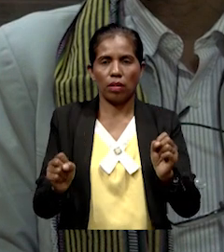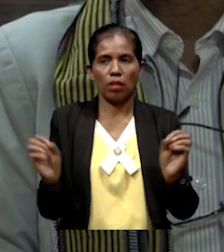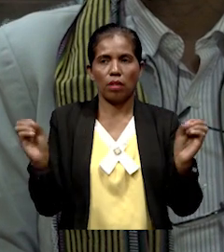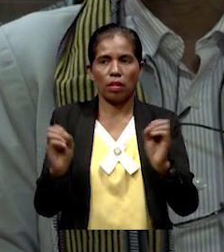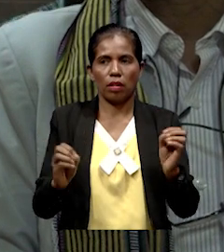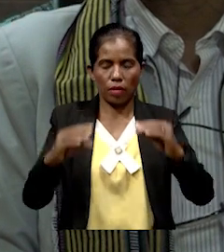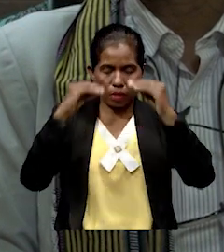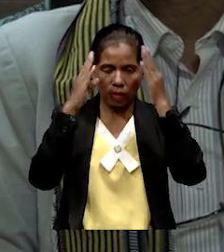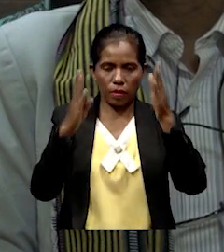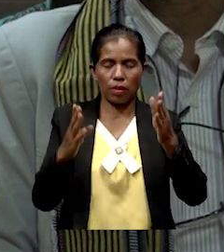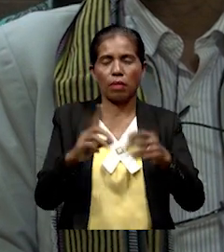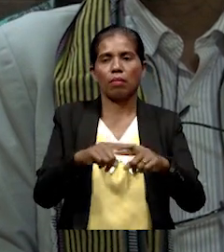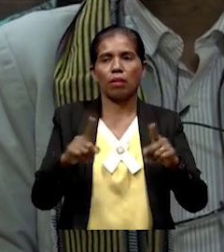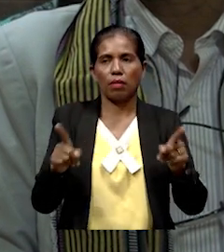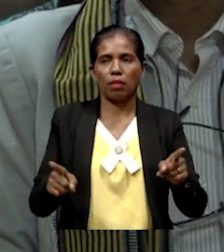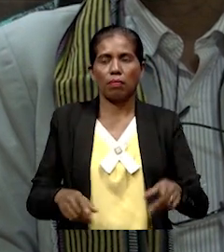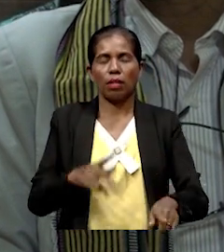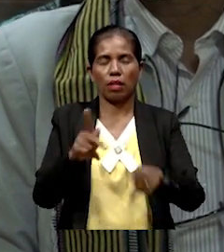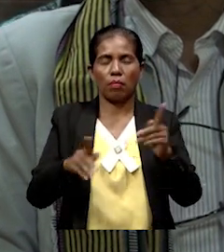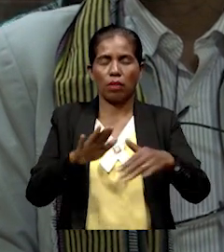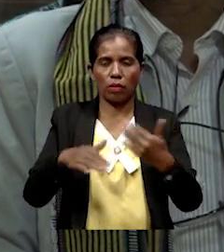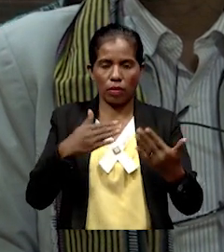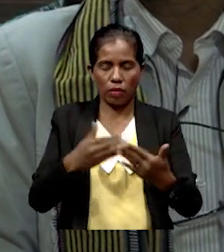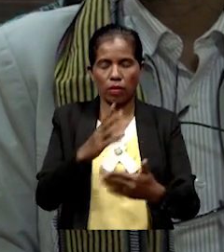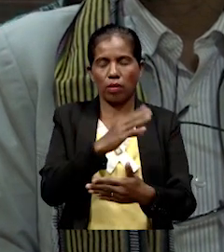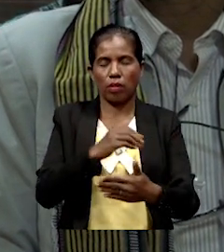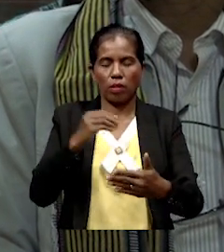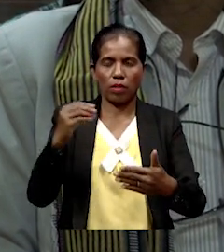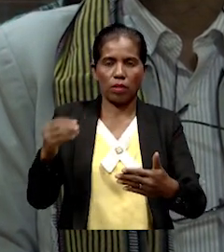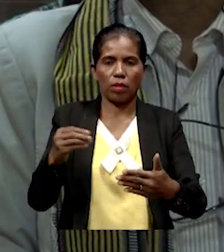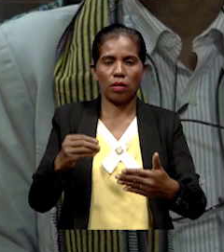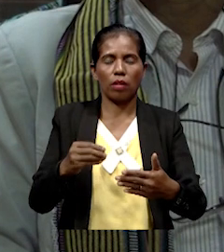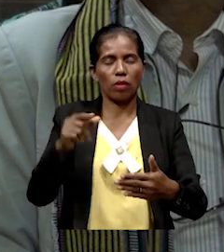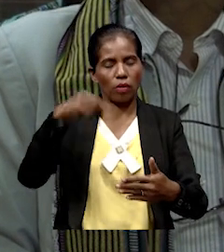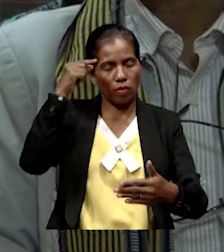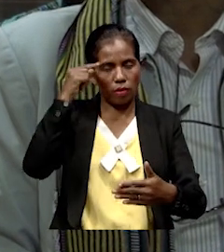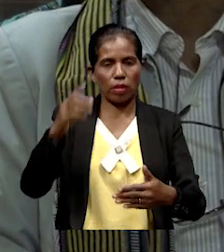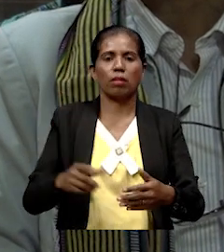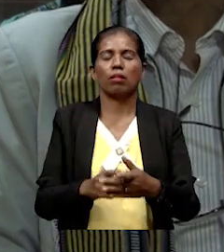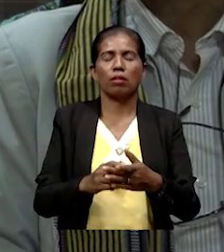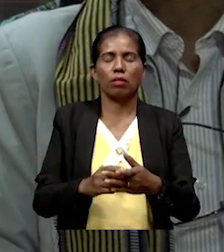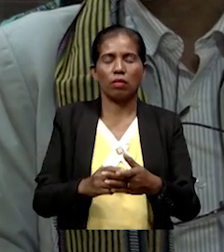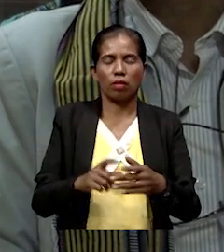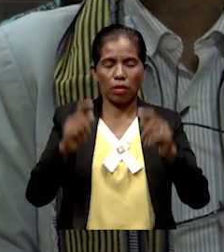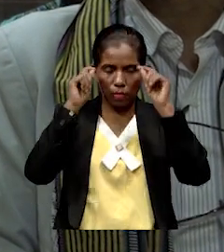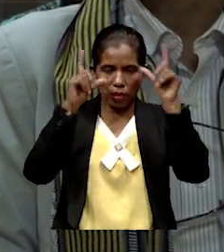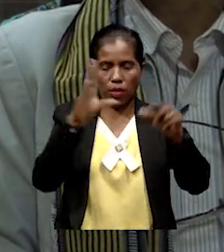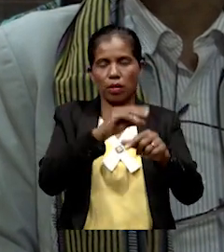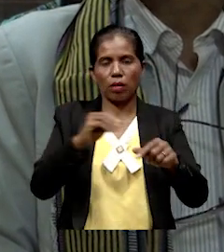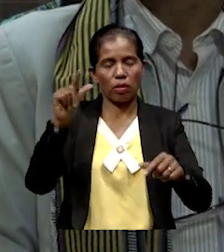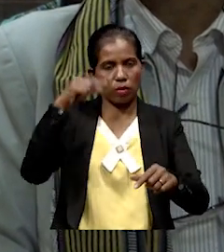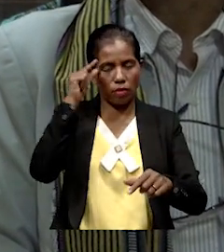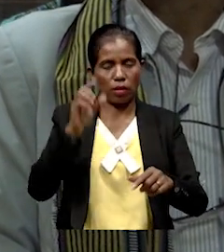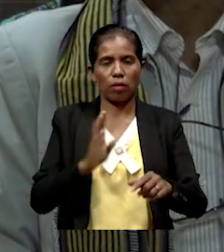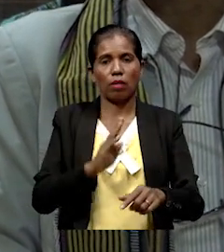perguruan tinggi itu sendiri tapi juga pada pemerintah masing-masing dari pemerintah di Bali memohon pemerintah di Timor Leste